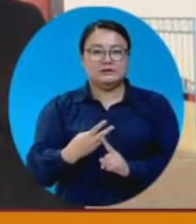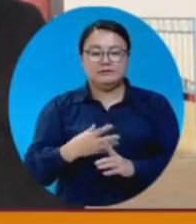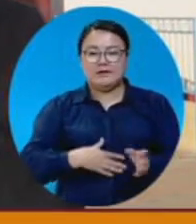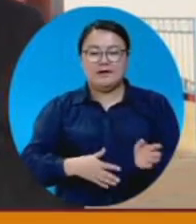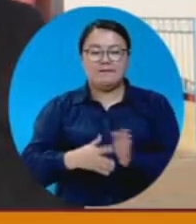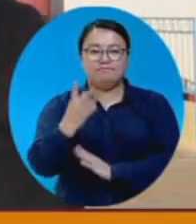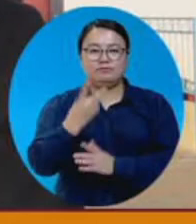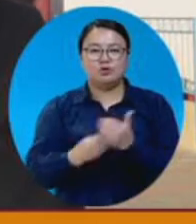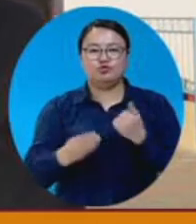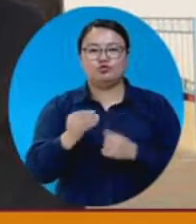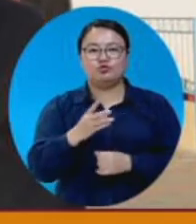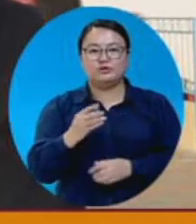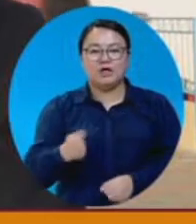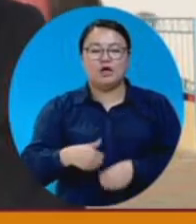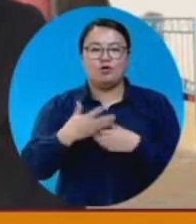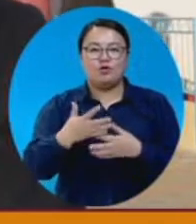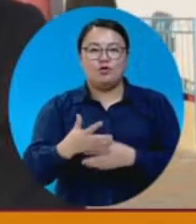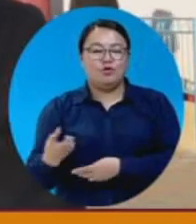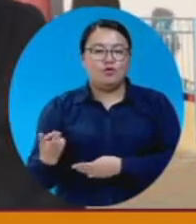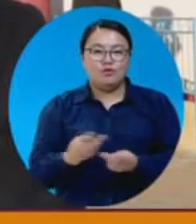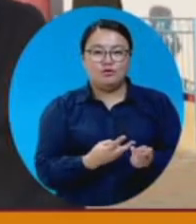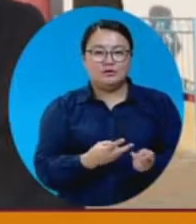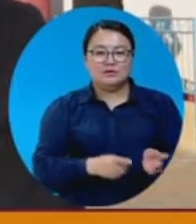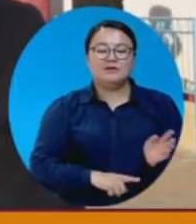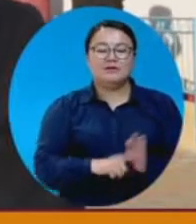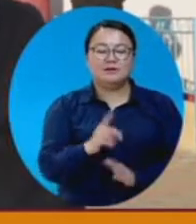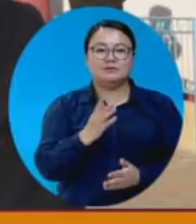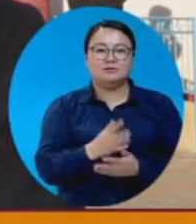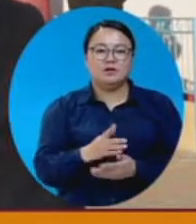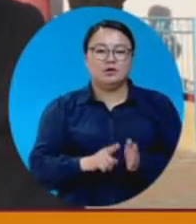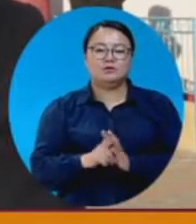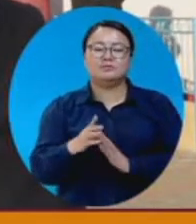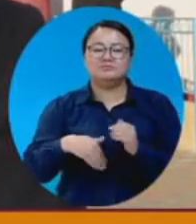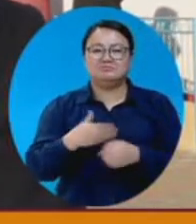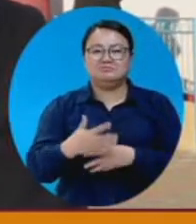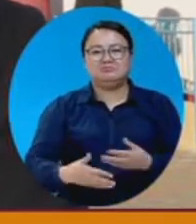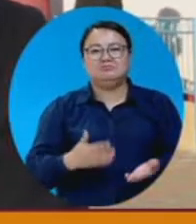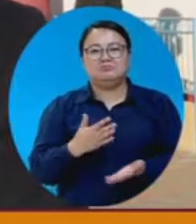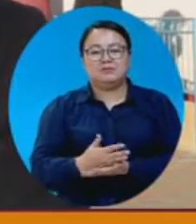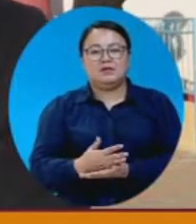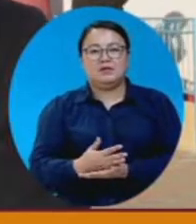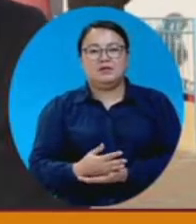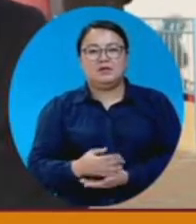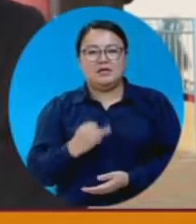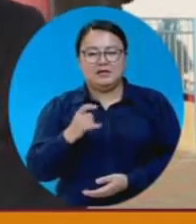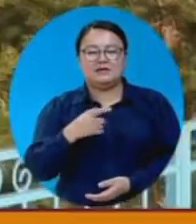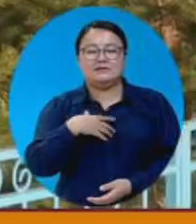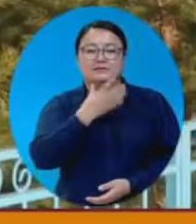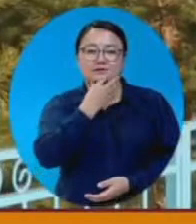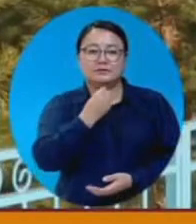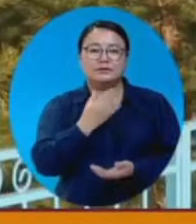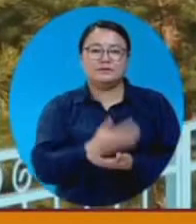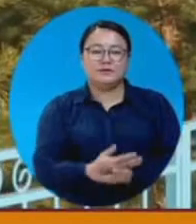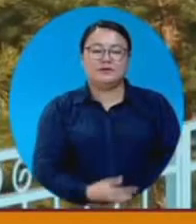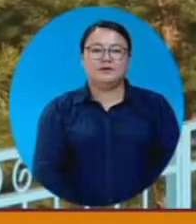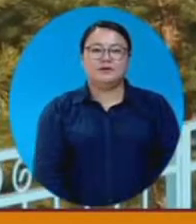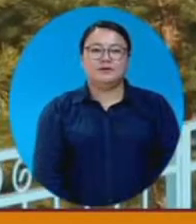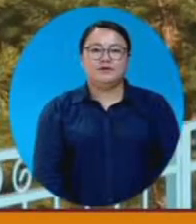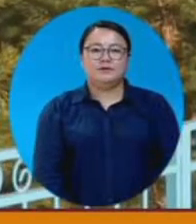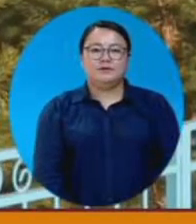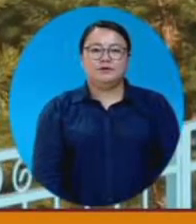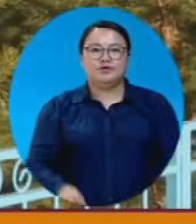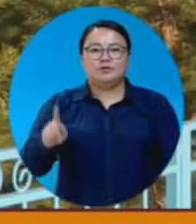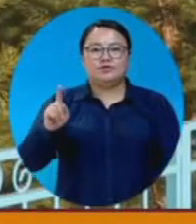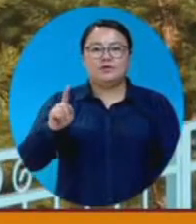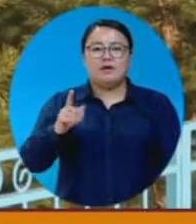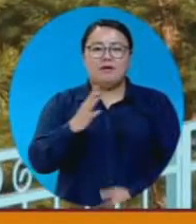бас ингээд сүлжээгээ оруулаад ингээд үйлчлэгээ хэлж одоо оруулж эхэлж байгаа бас туулын татаа байна. Тэгээд 600